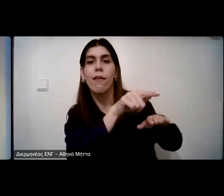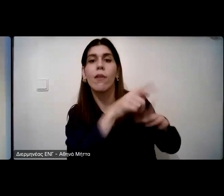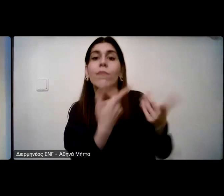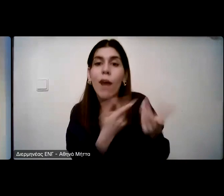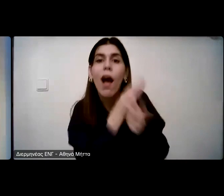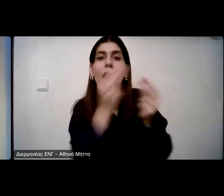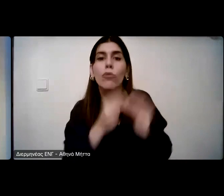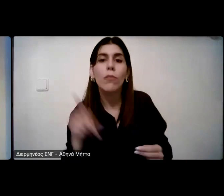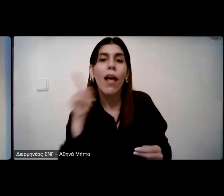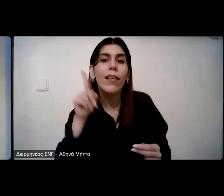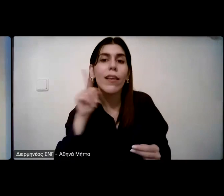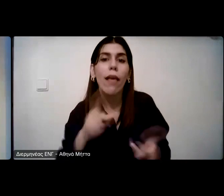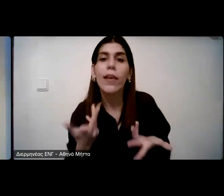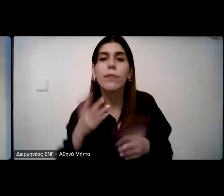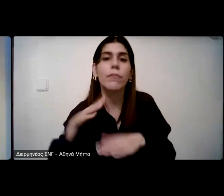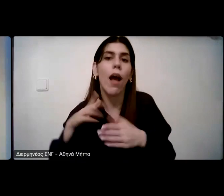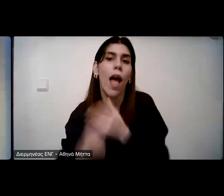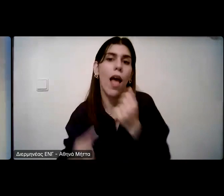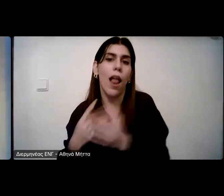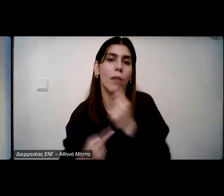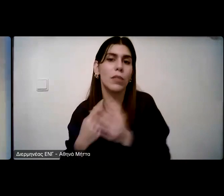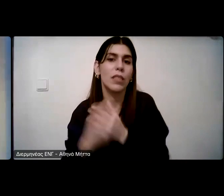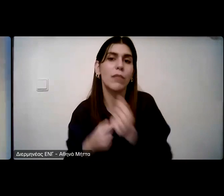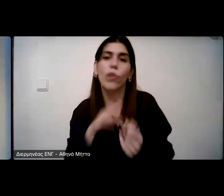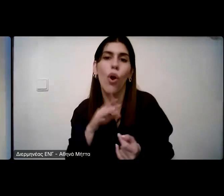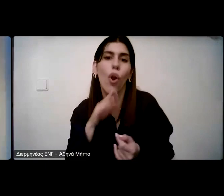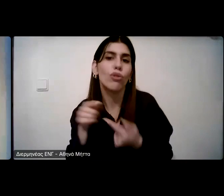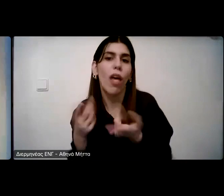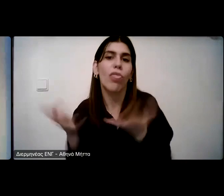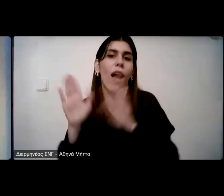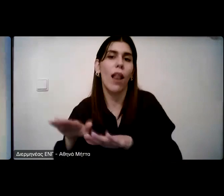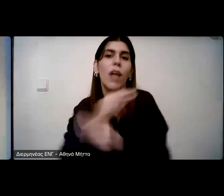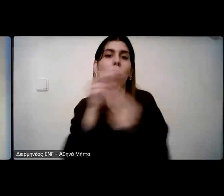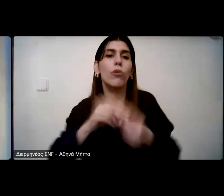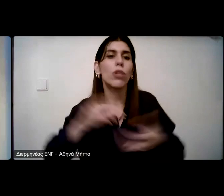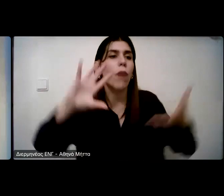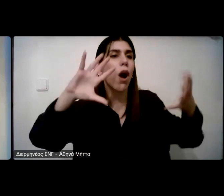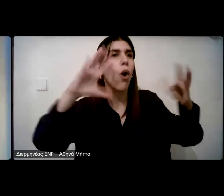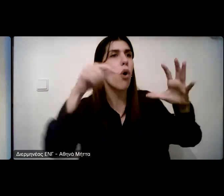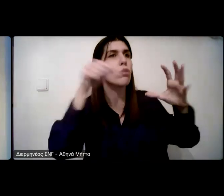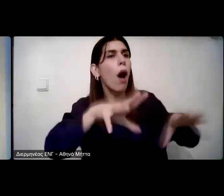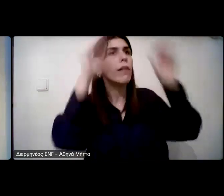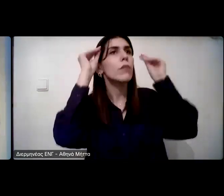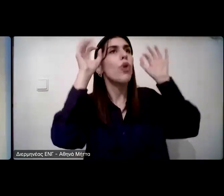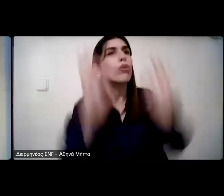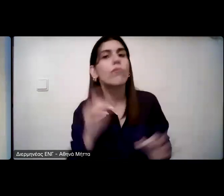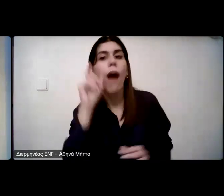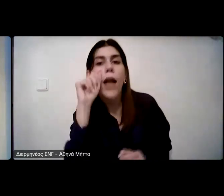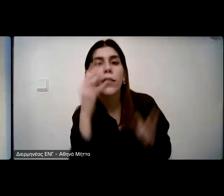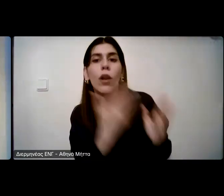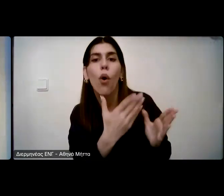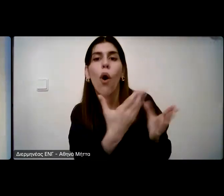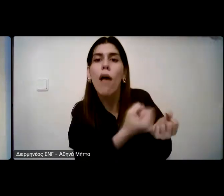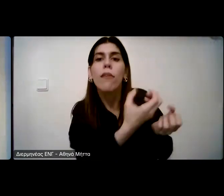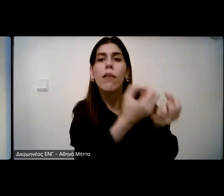θα οικοδομείται σε συμβολικό επίπεδο θα είναι ένας αρσενικός πάντοτε κόσμος. Το πλαίσιο του λόγου και